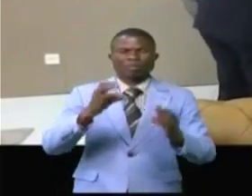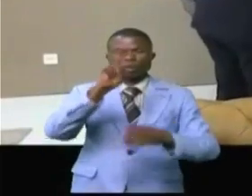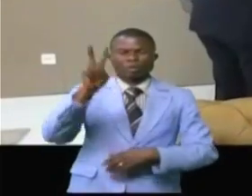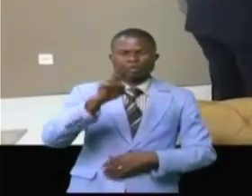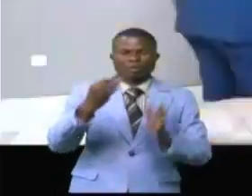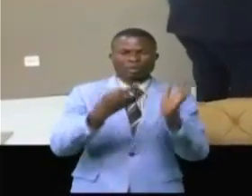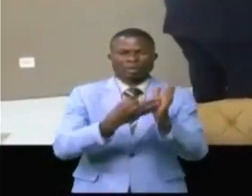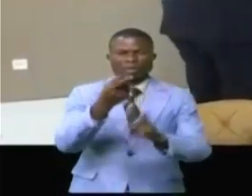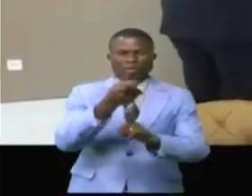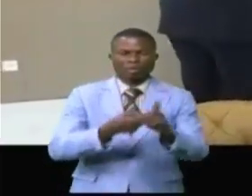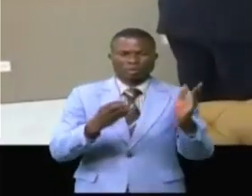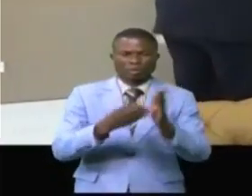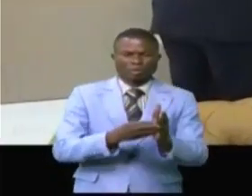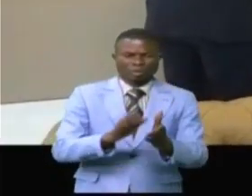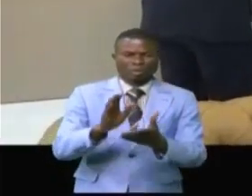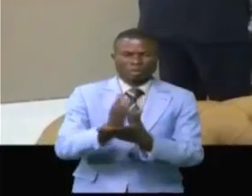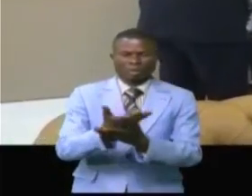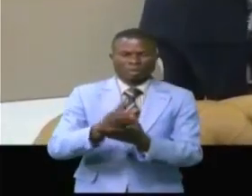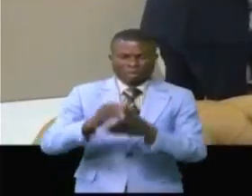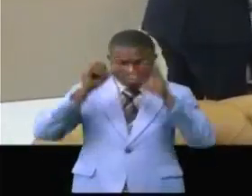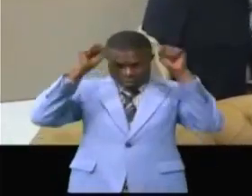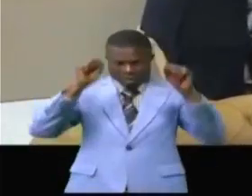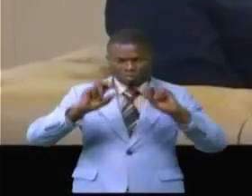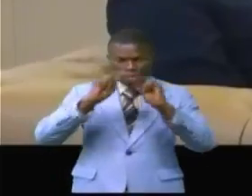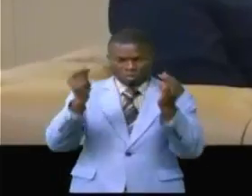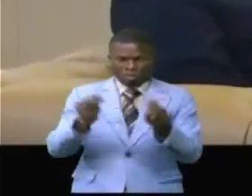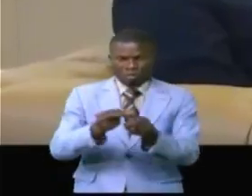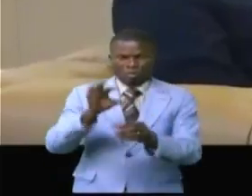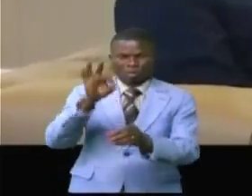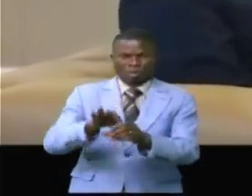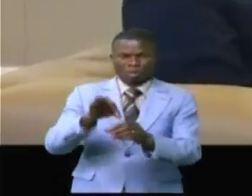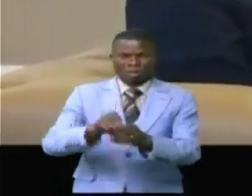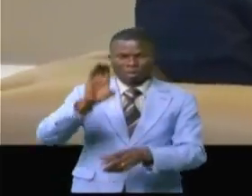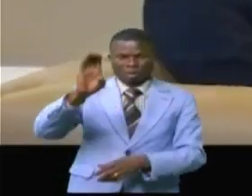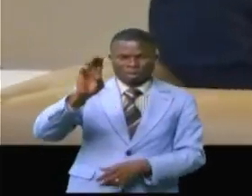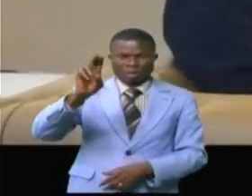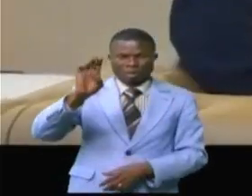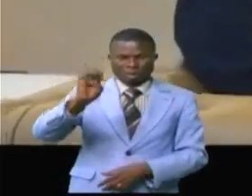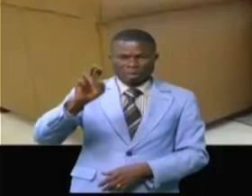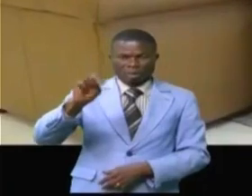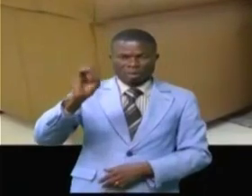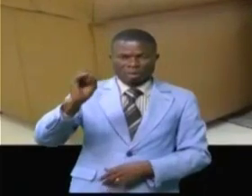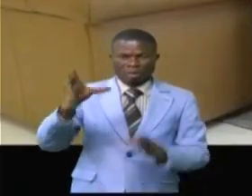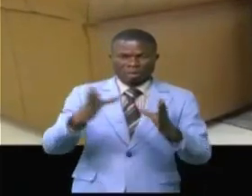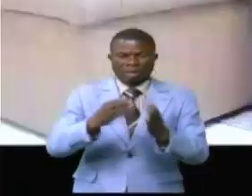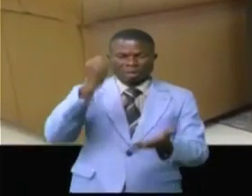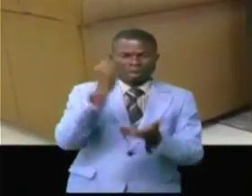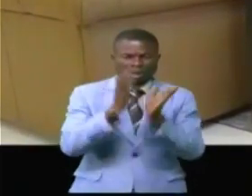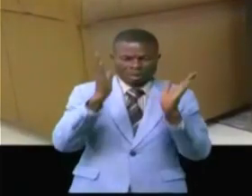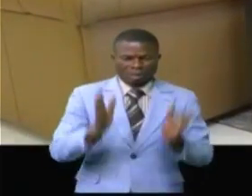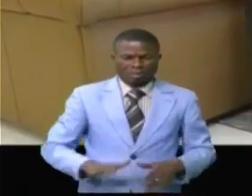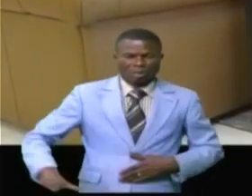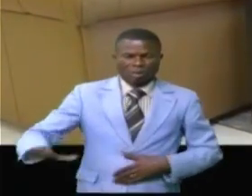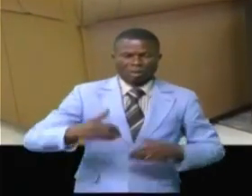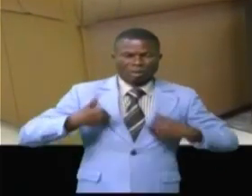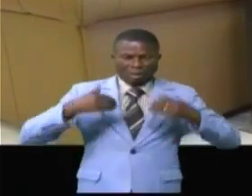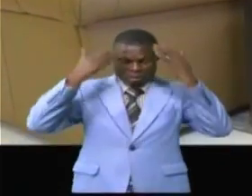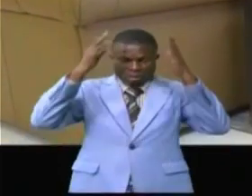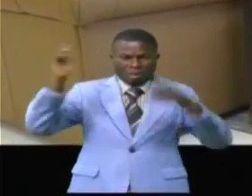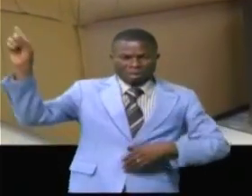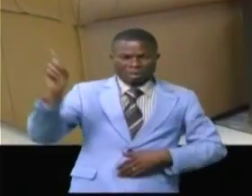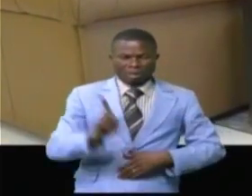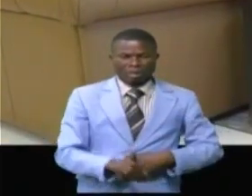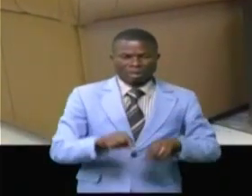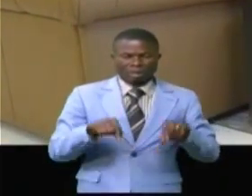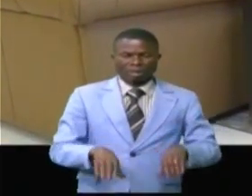septembre 2023 entre le président de la Commission électorale nationale indépendante et l'ambassadeur égyptien accrédité en République démocratique du